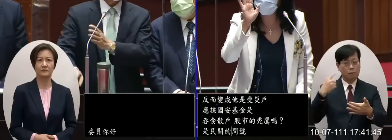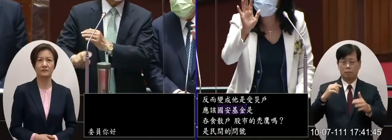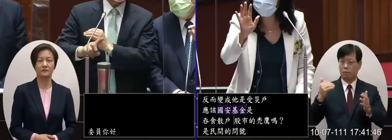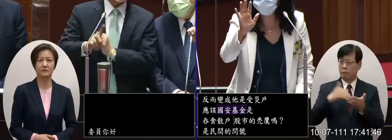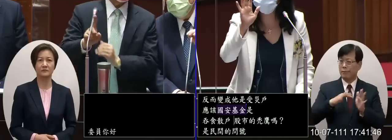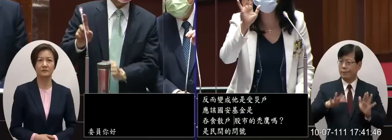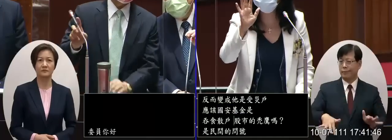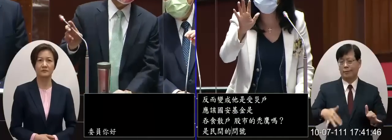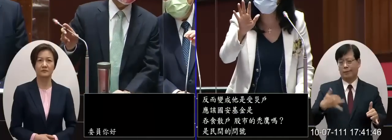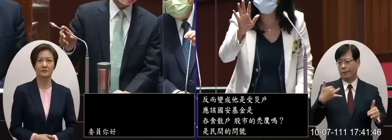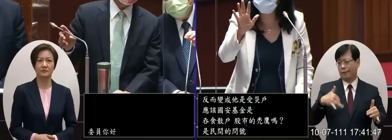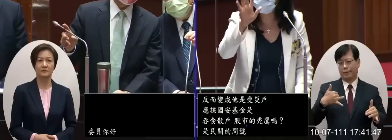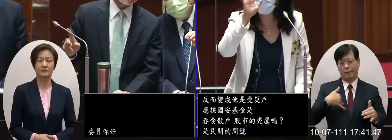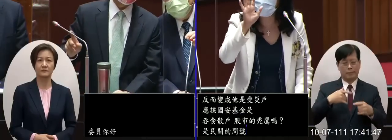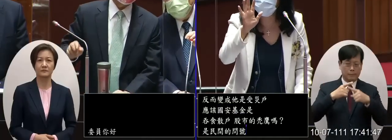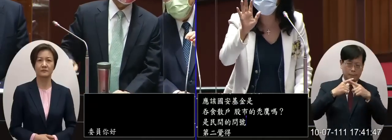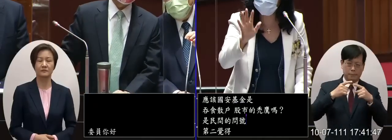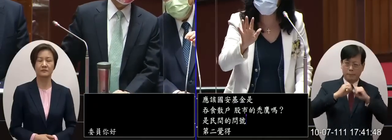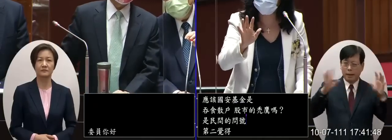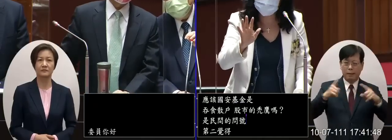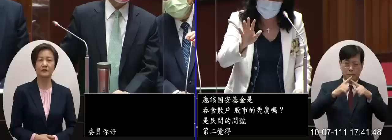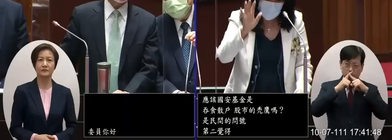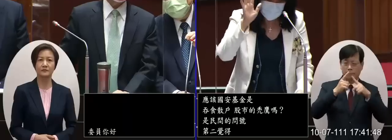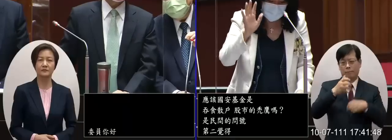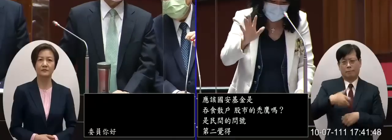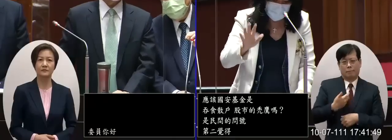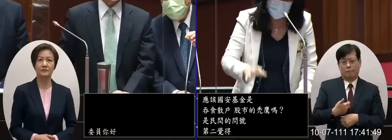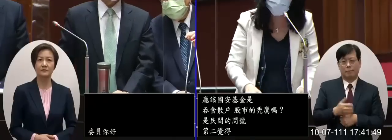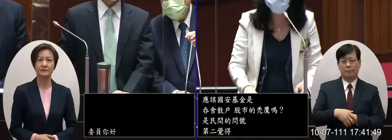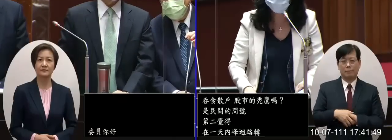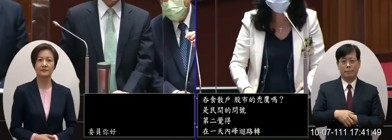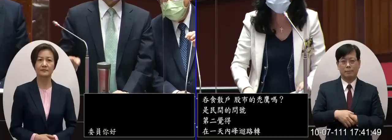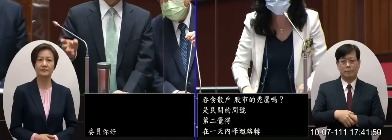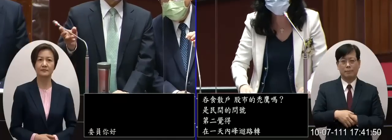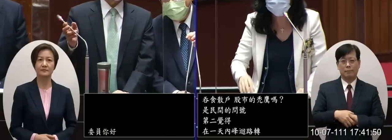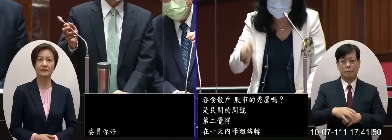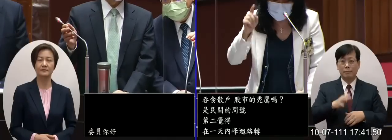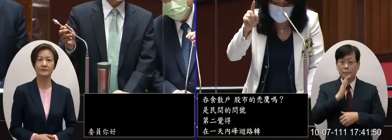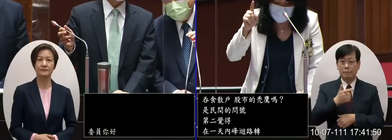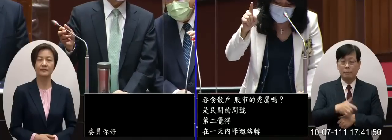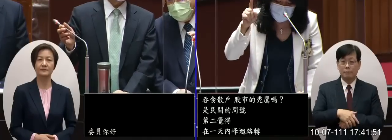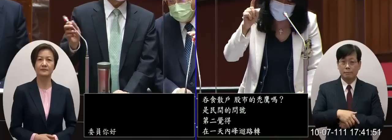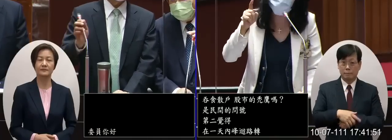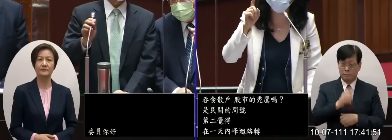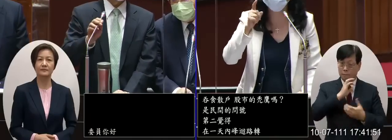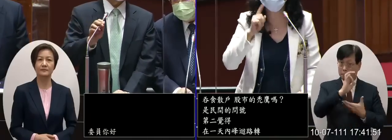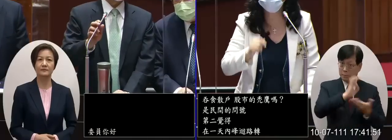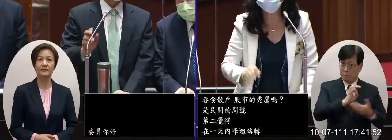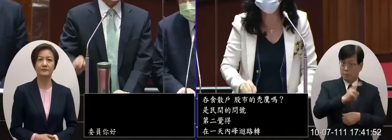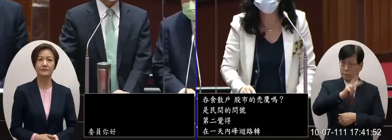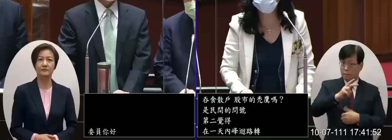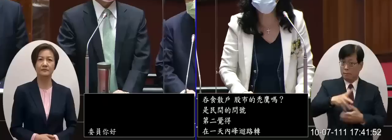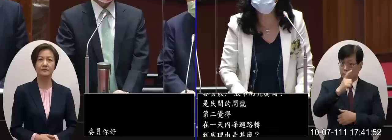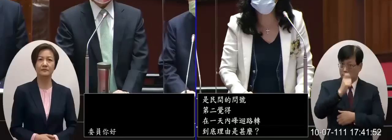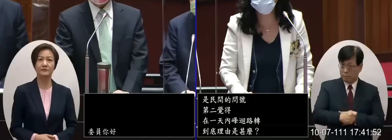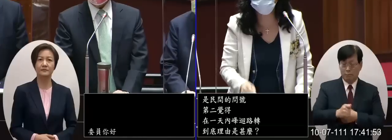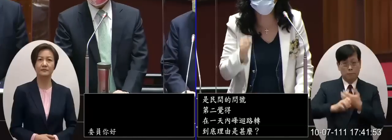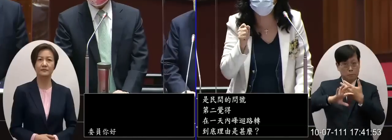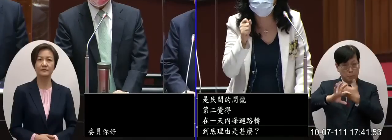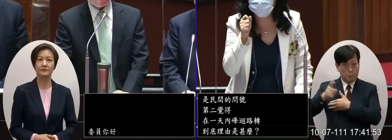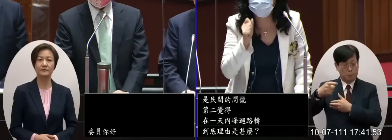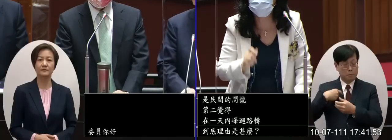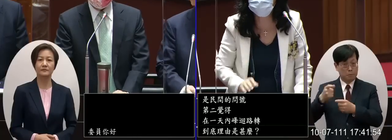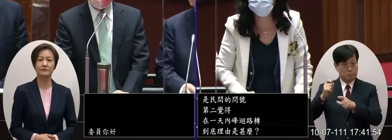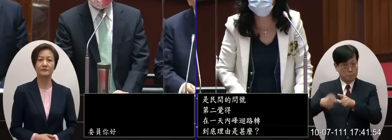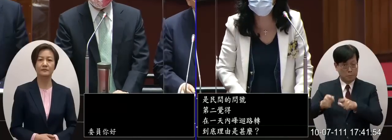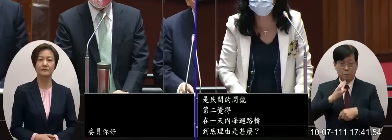天还是机密的，还是不知道的。所以呢，是不是卖掉2000多亿的外资呢？是